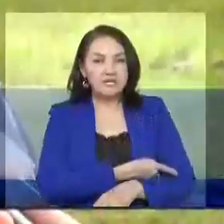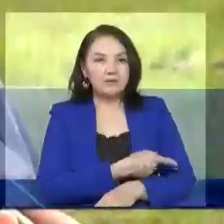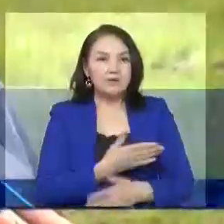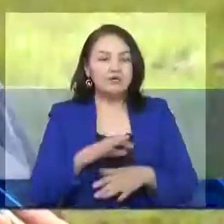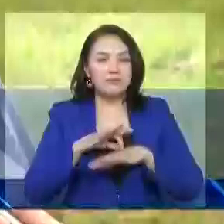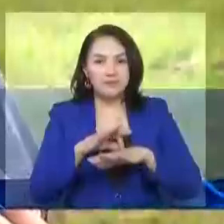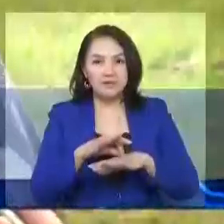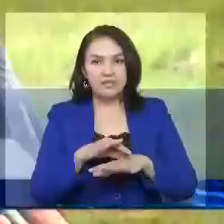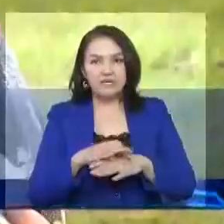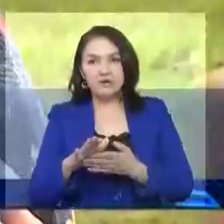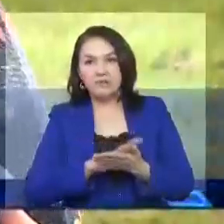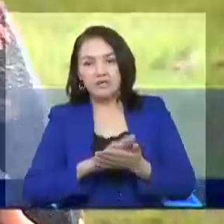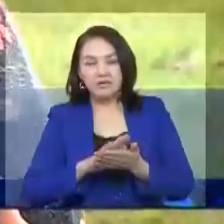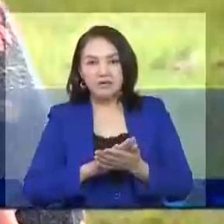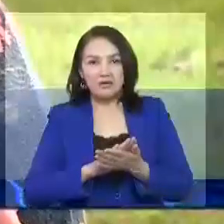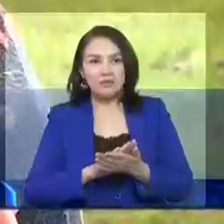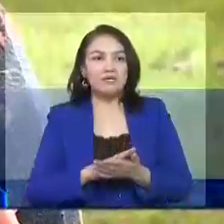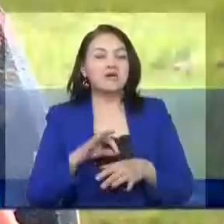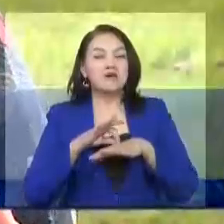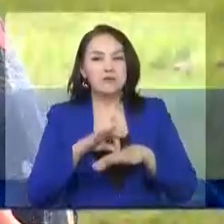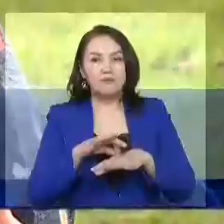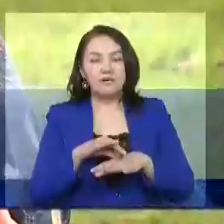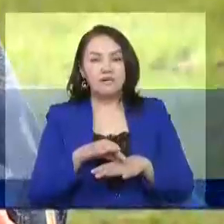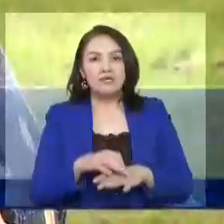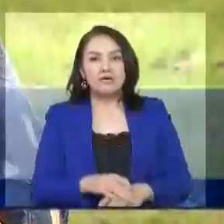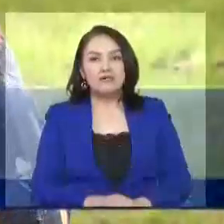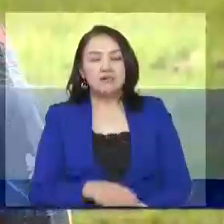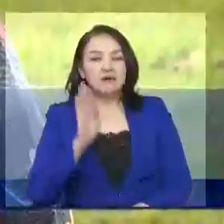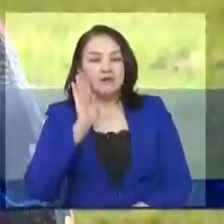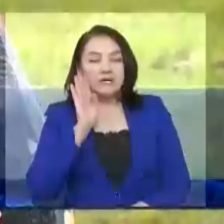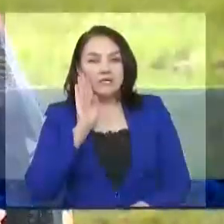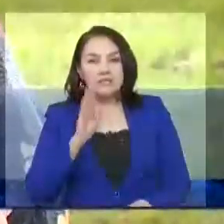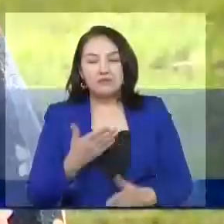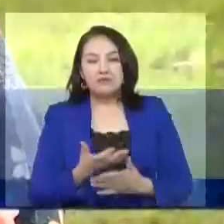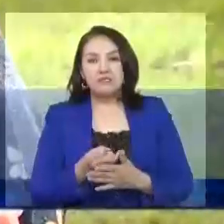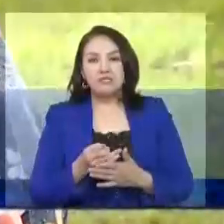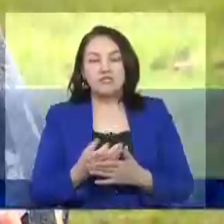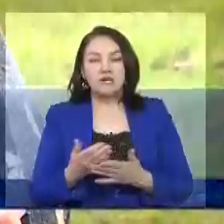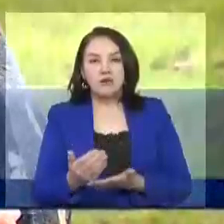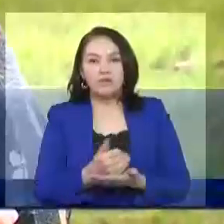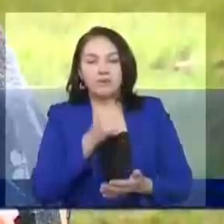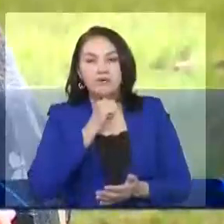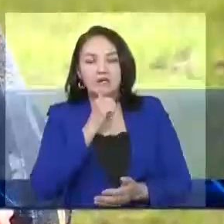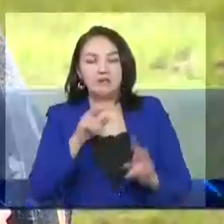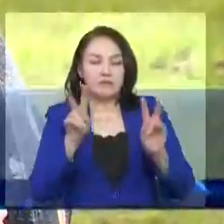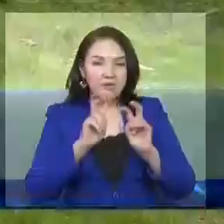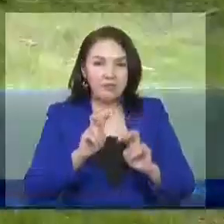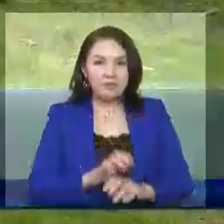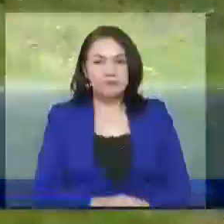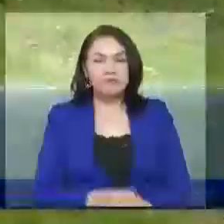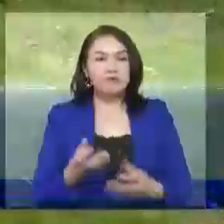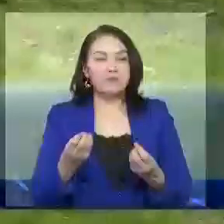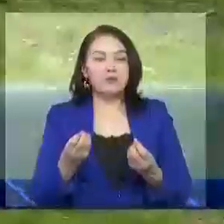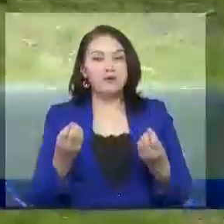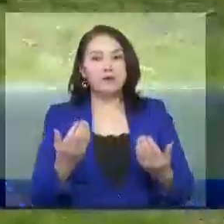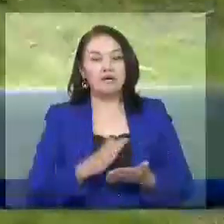усиленно проводится санитарно-эпидемиологический мониторинг за объектами водоснабжениями с отбором проб на лабораторные исследования. Кроме